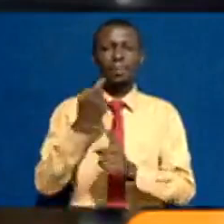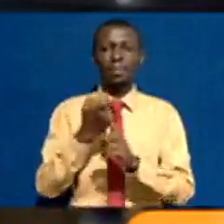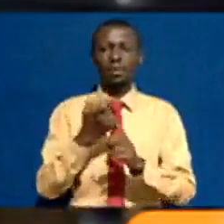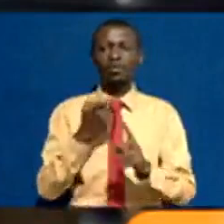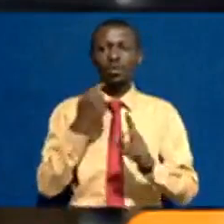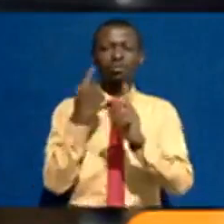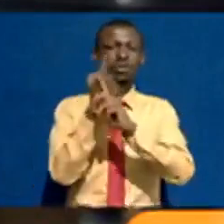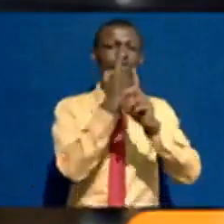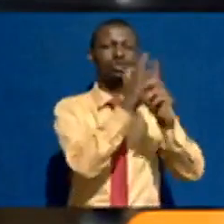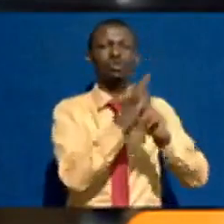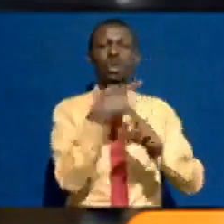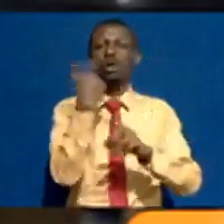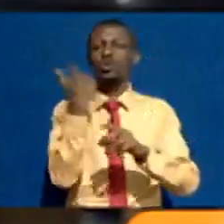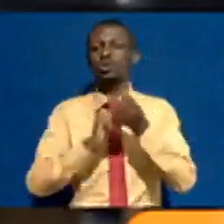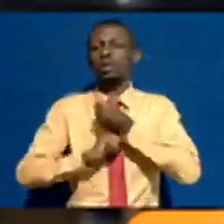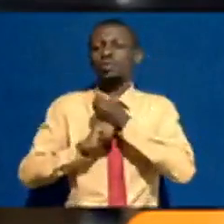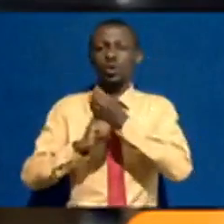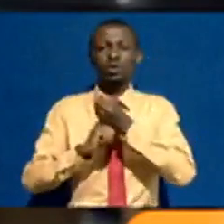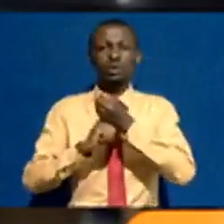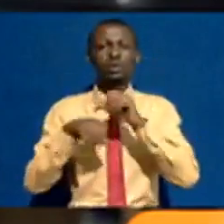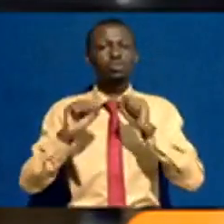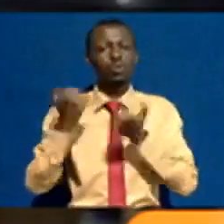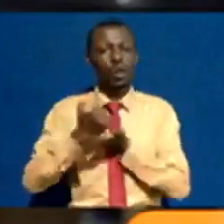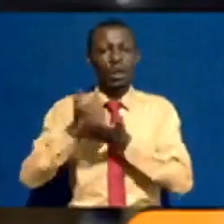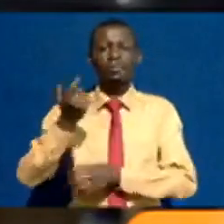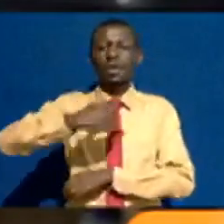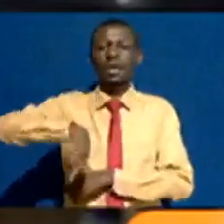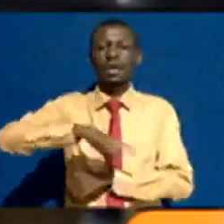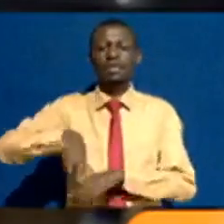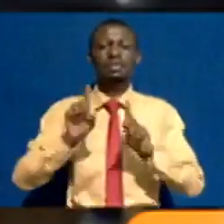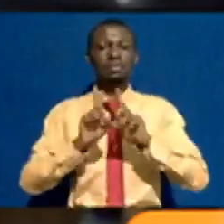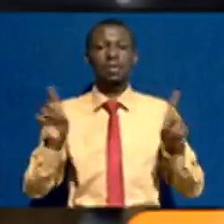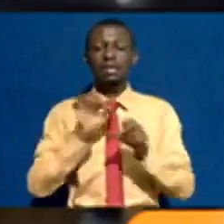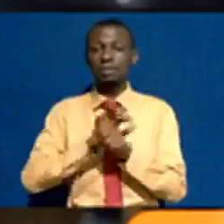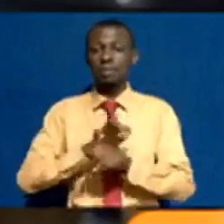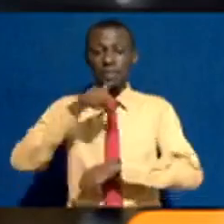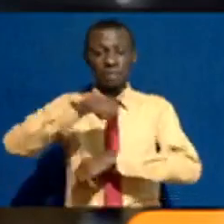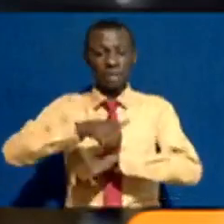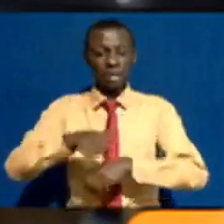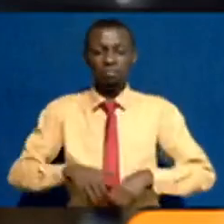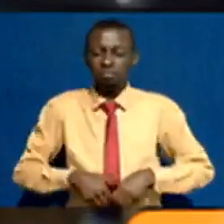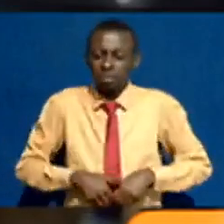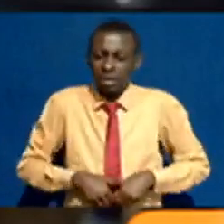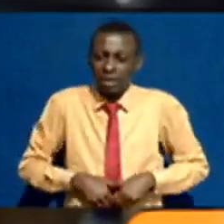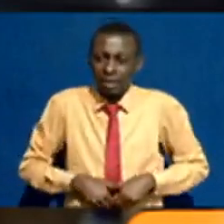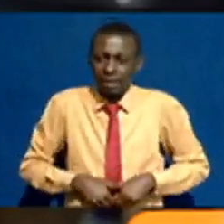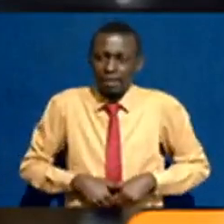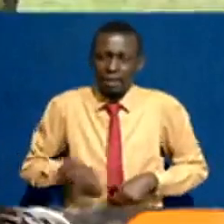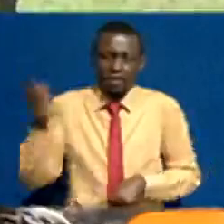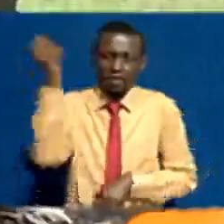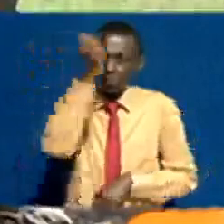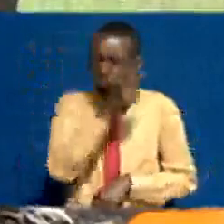msaada tofauti tofauti tunasaidika. Lakini mara nyingi huwa tunalala njaa kwa ukosefu wa